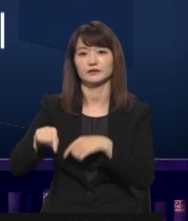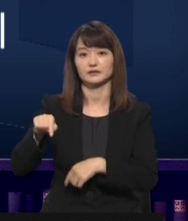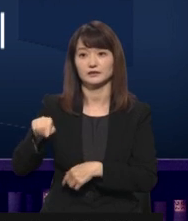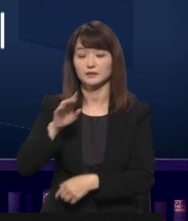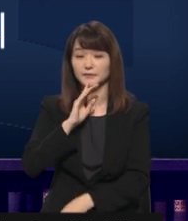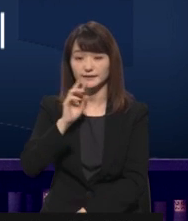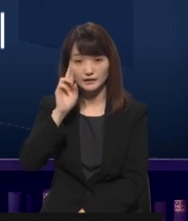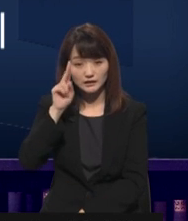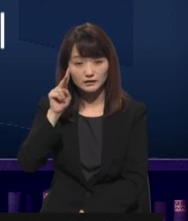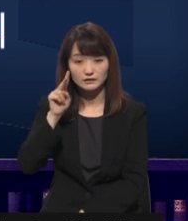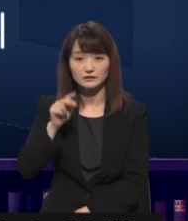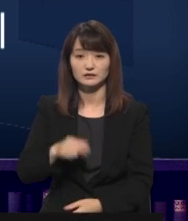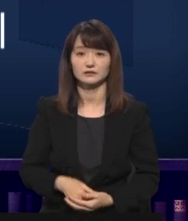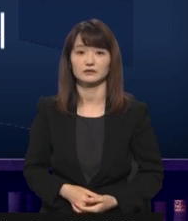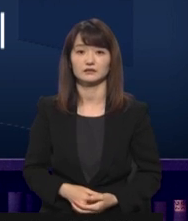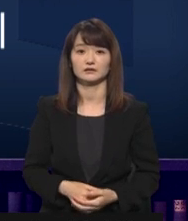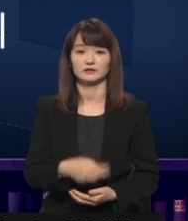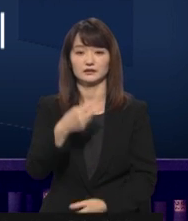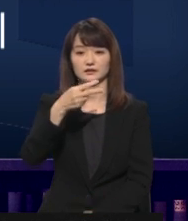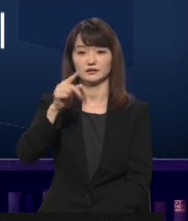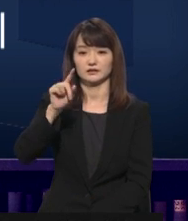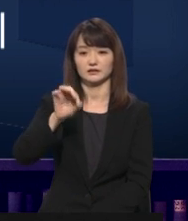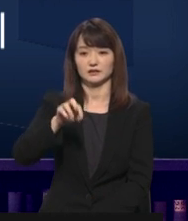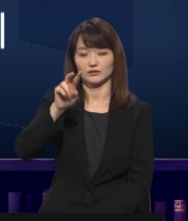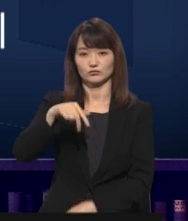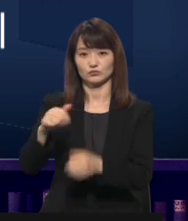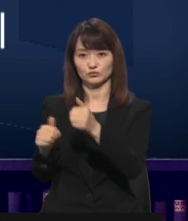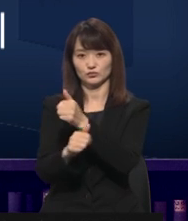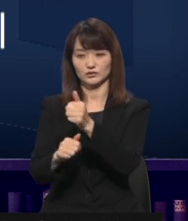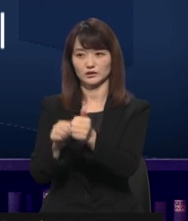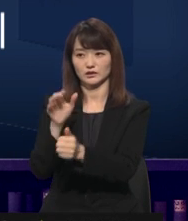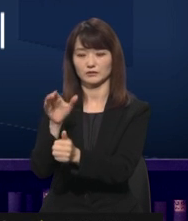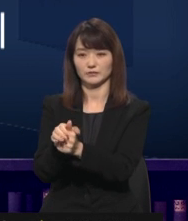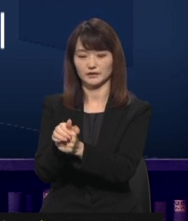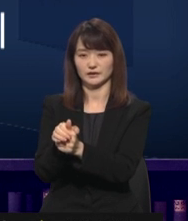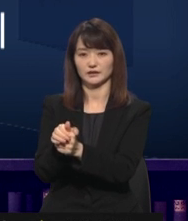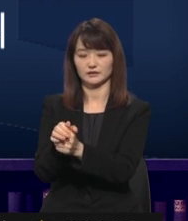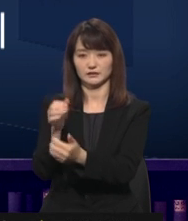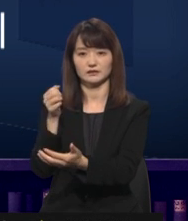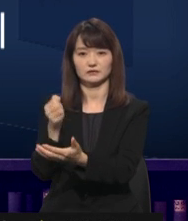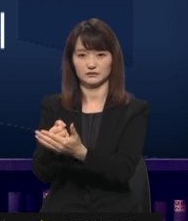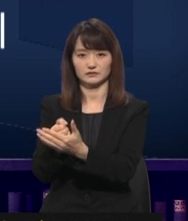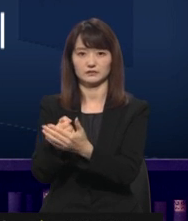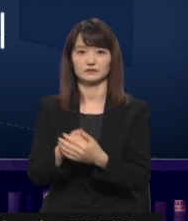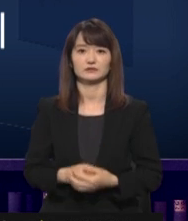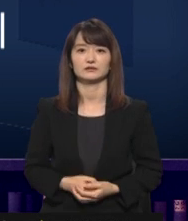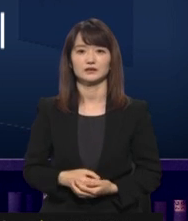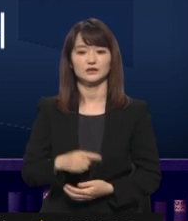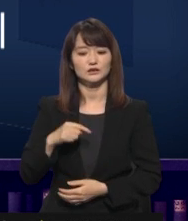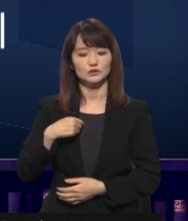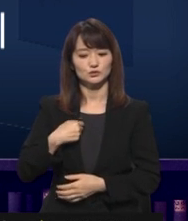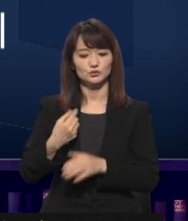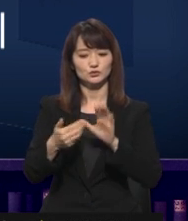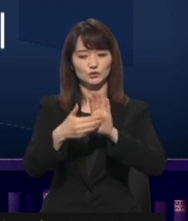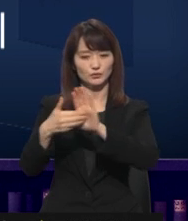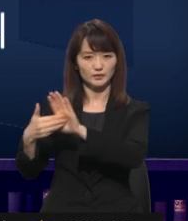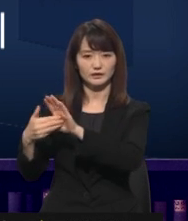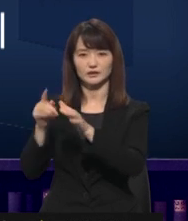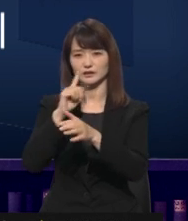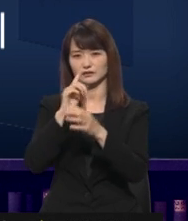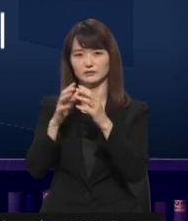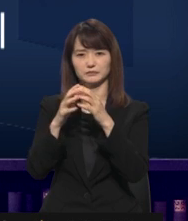많냐 아니냐를 당 무 위해서 판단을 내릴 수도 했던 개정 하셨습니다 이부분도 셀 프 방탕 이 된다 라고 해서 논란이